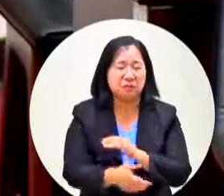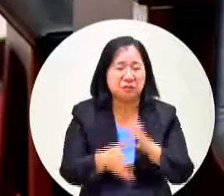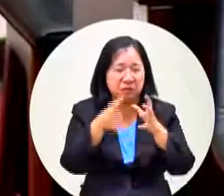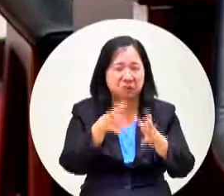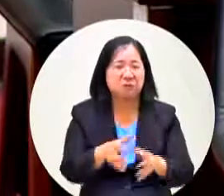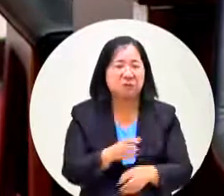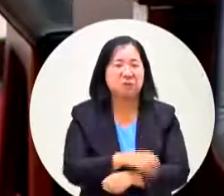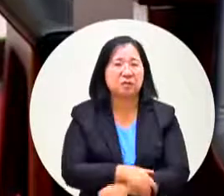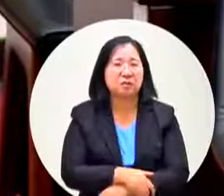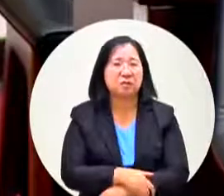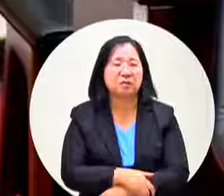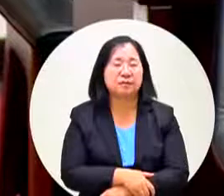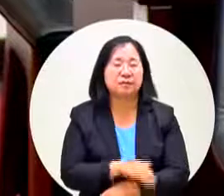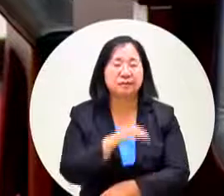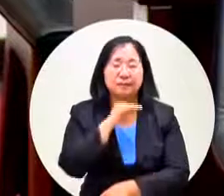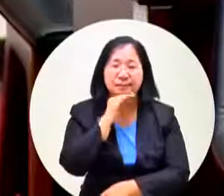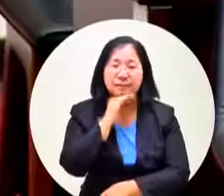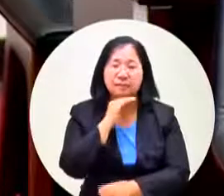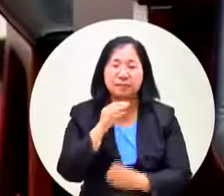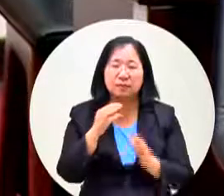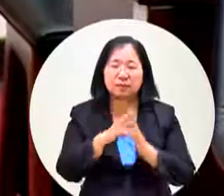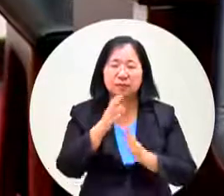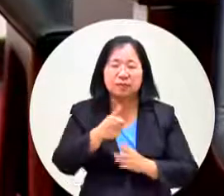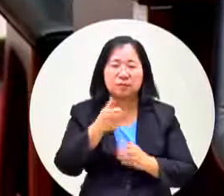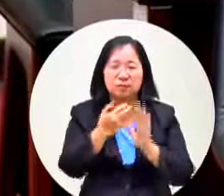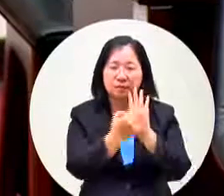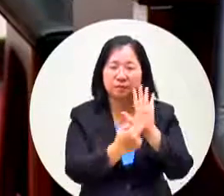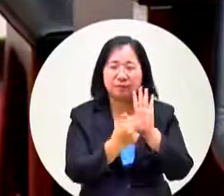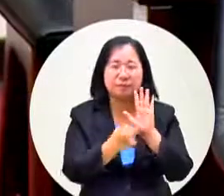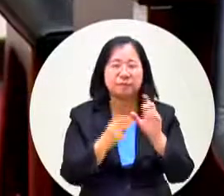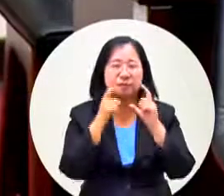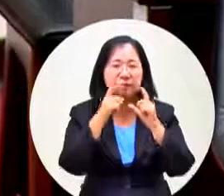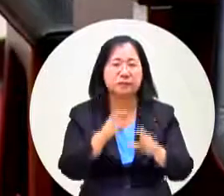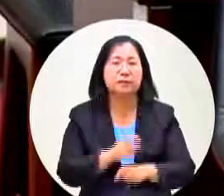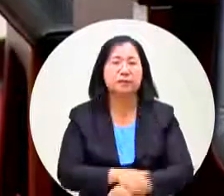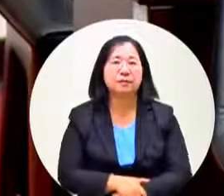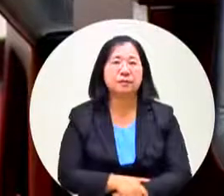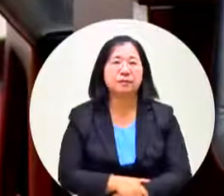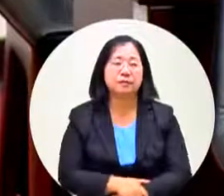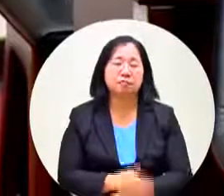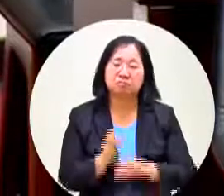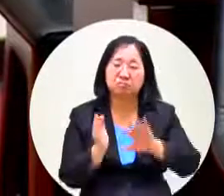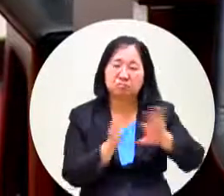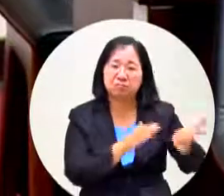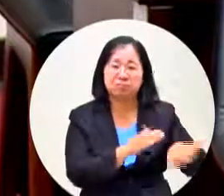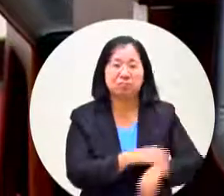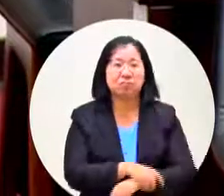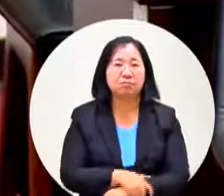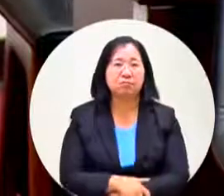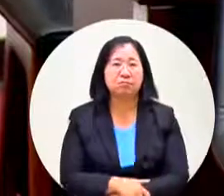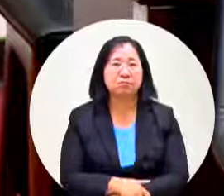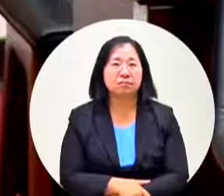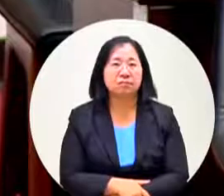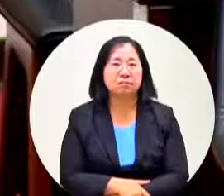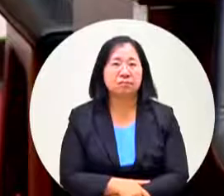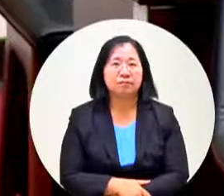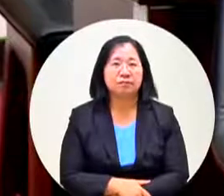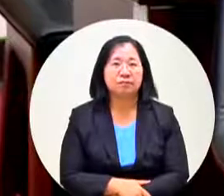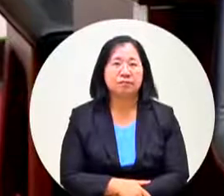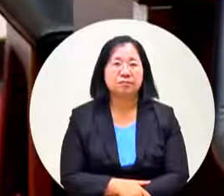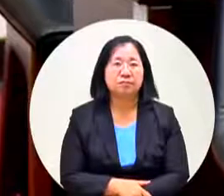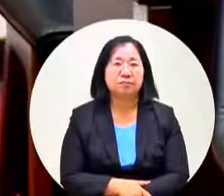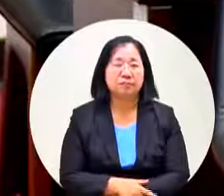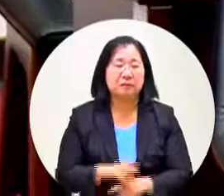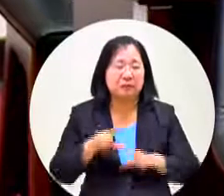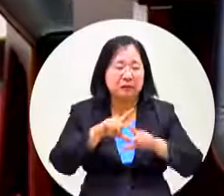挖这个荷花园区，啊，那边一边的直行一台摩托车来，吼、哦，安尼弄着，咪 A 弯的